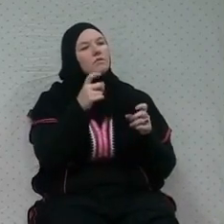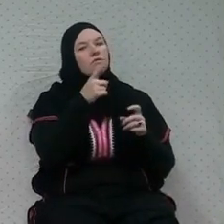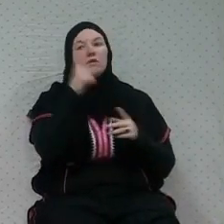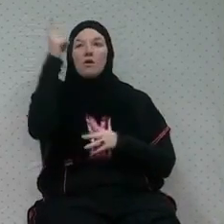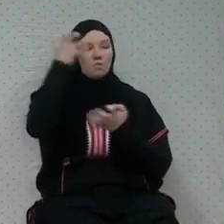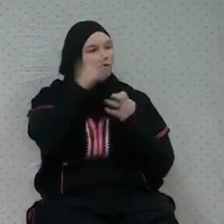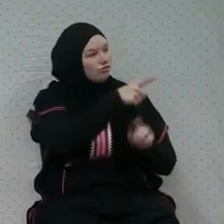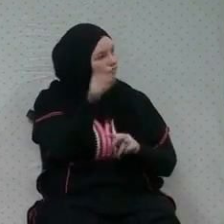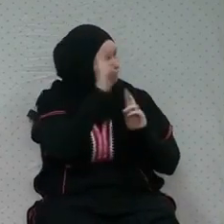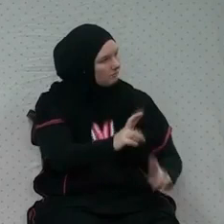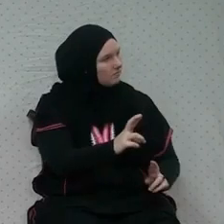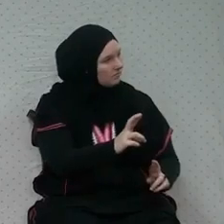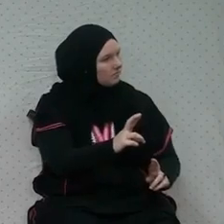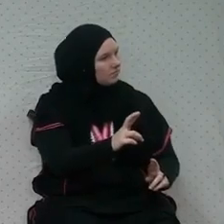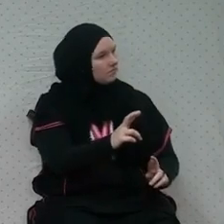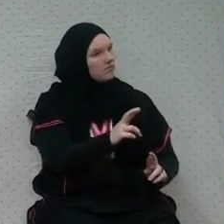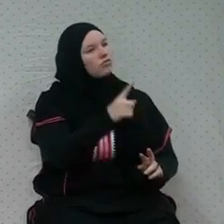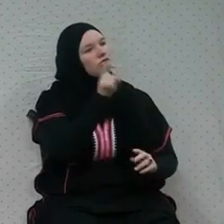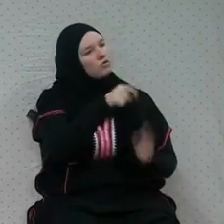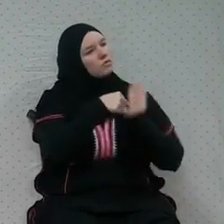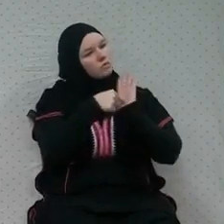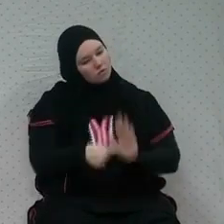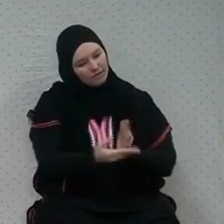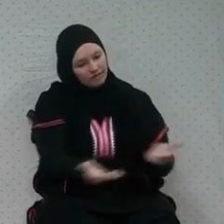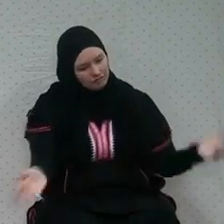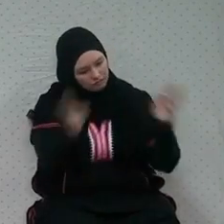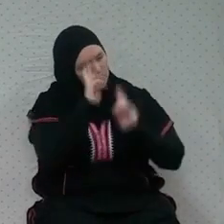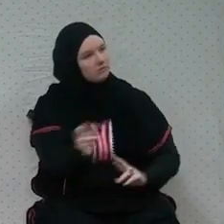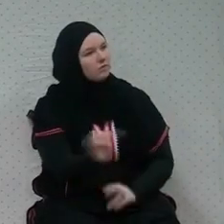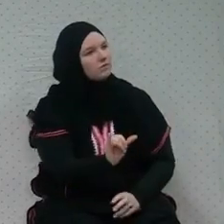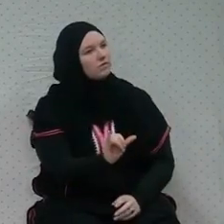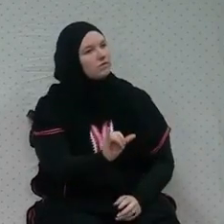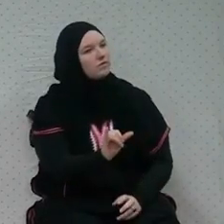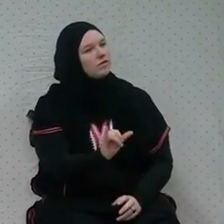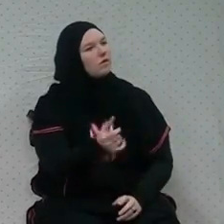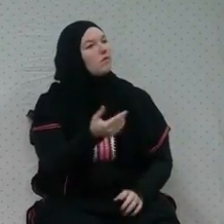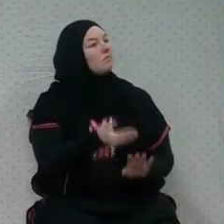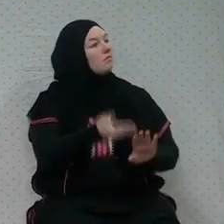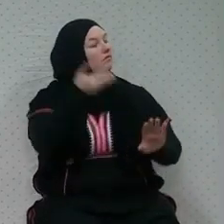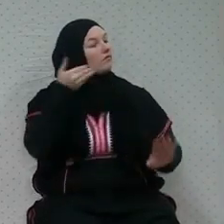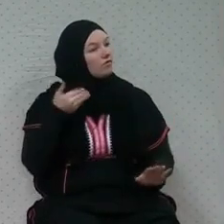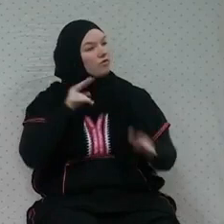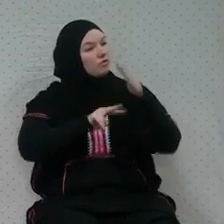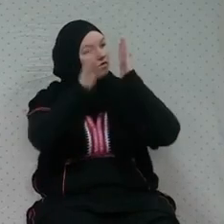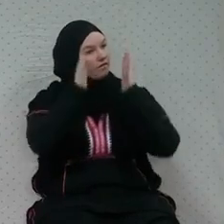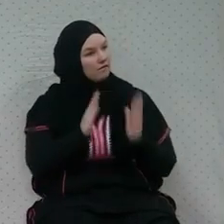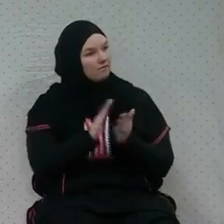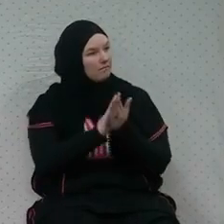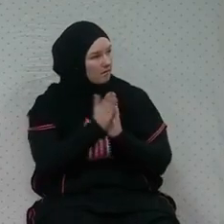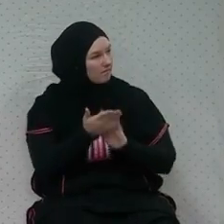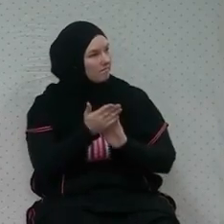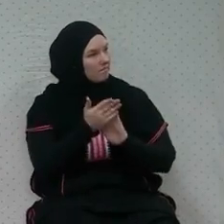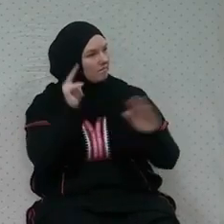We know that even before the commission of the Prophet ﷺ, the